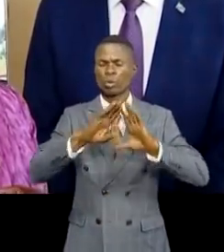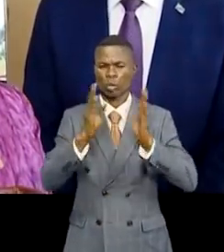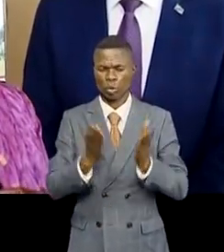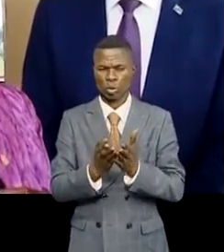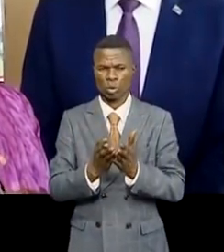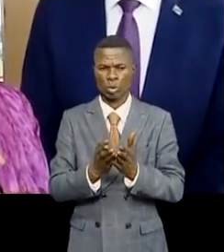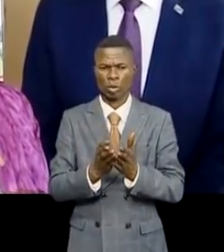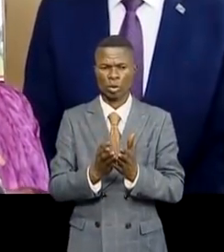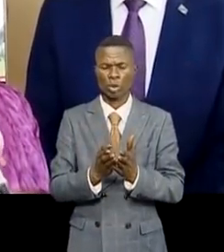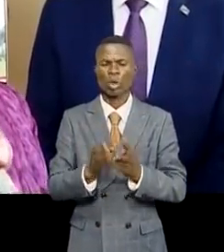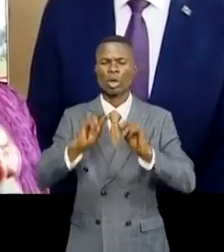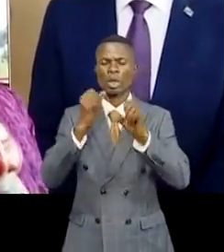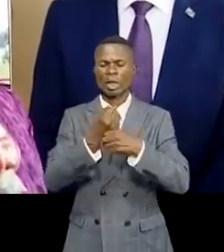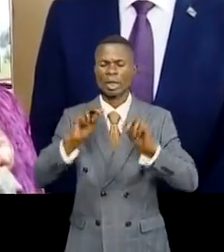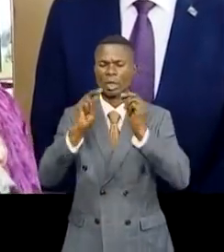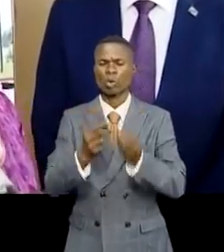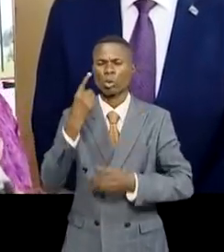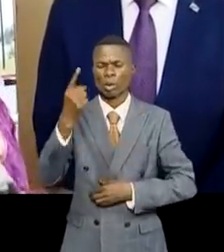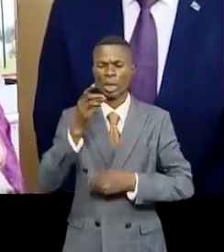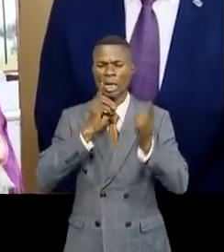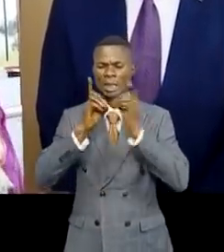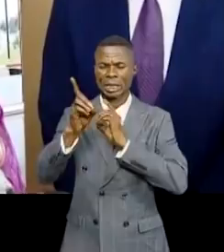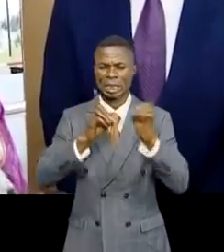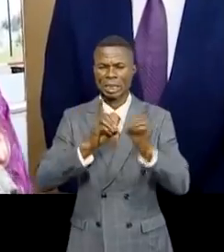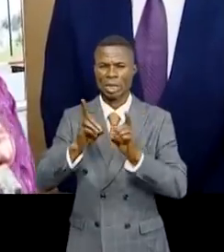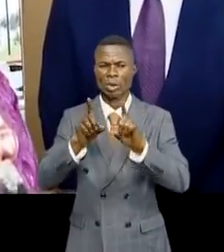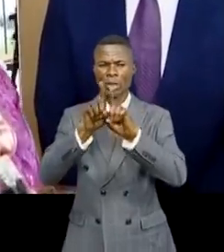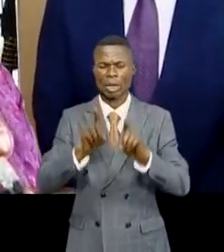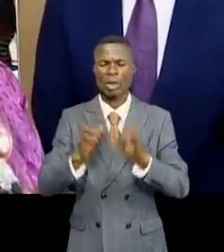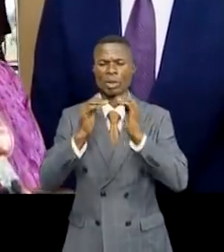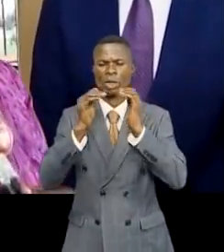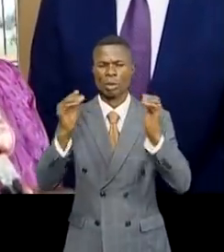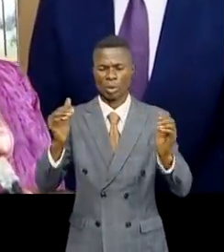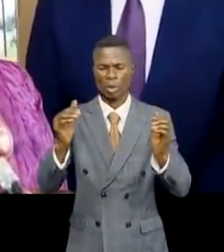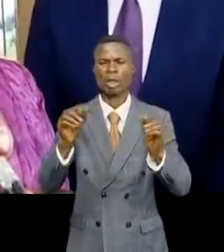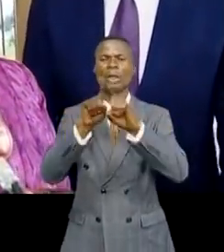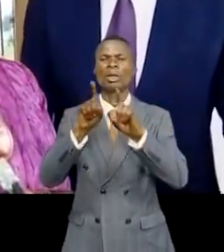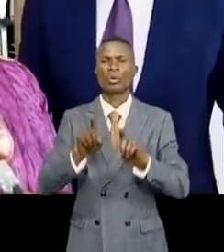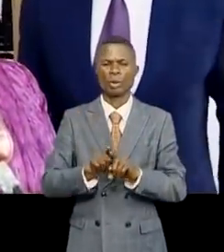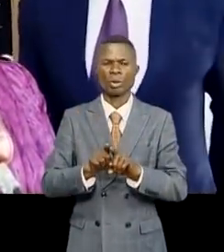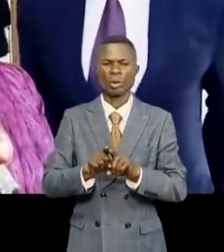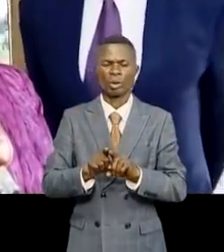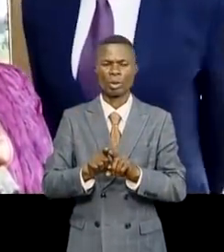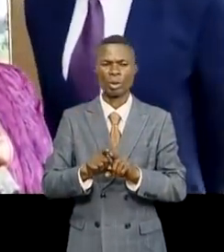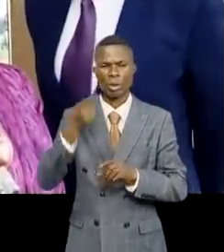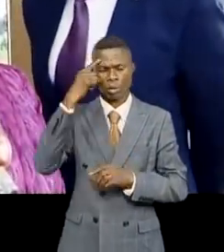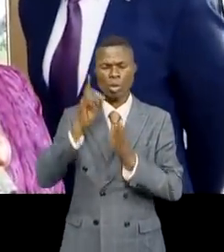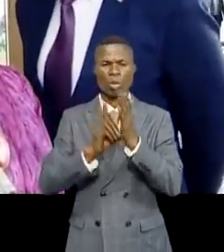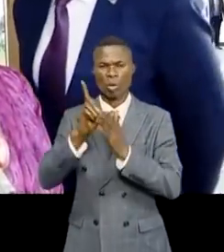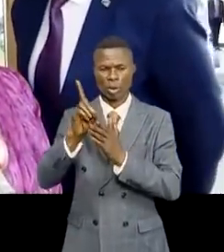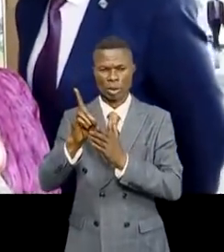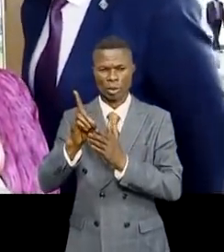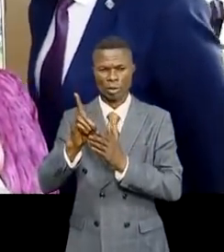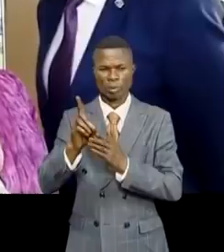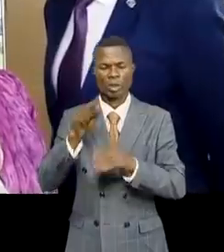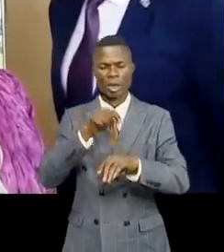créer une plateforme d'entente, de dialogue, de paix qui en effet est le levier pour le développement. Donc ça sera un